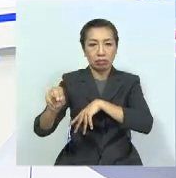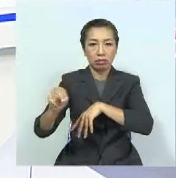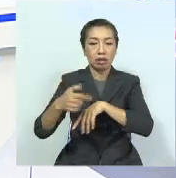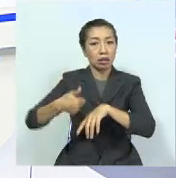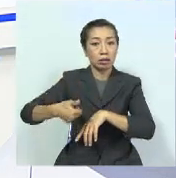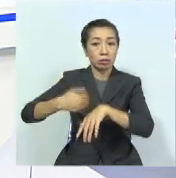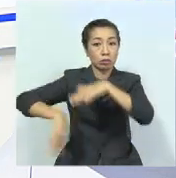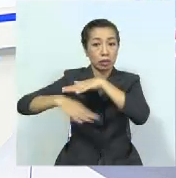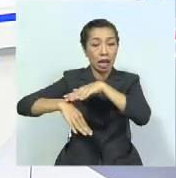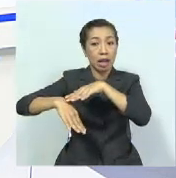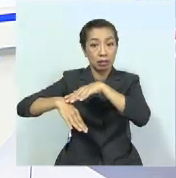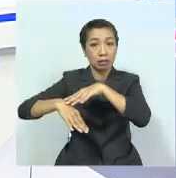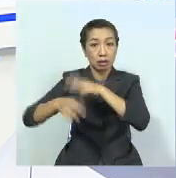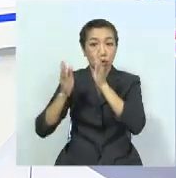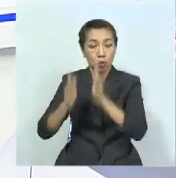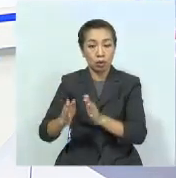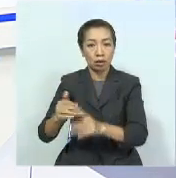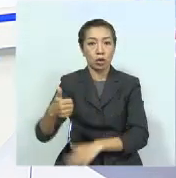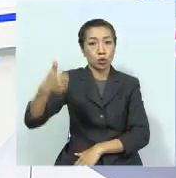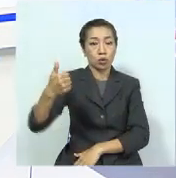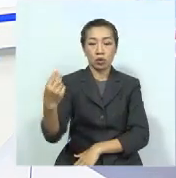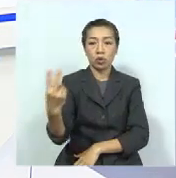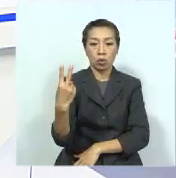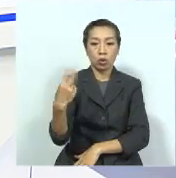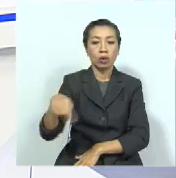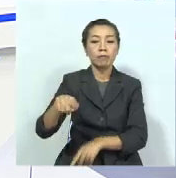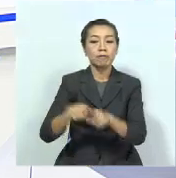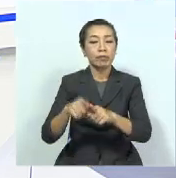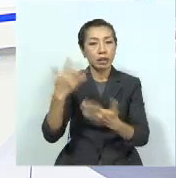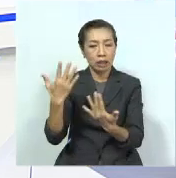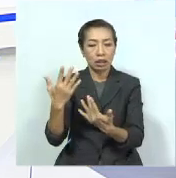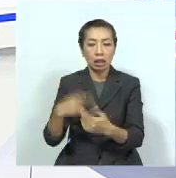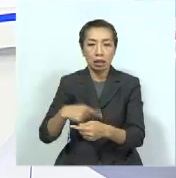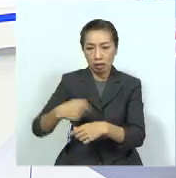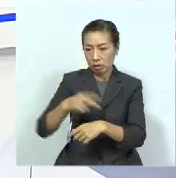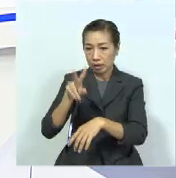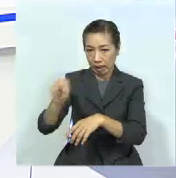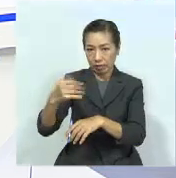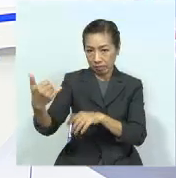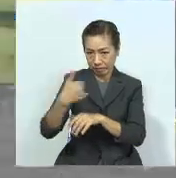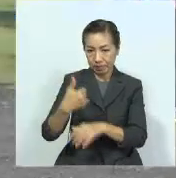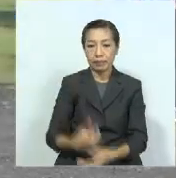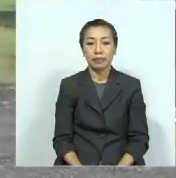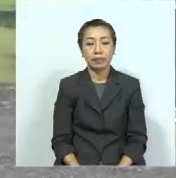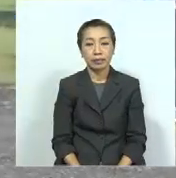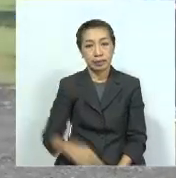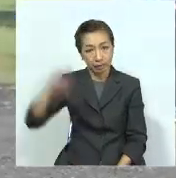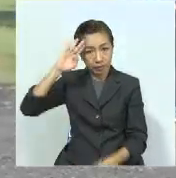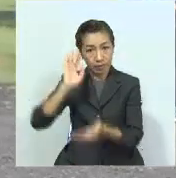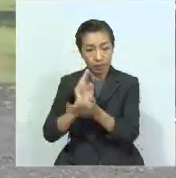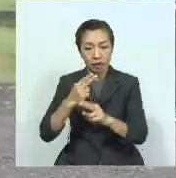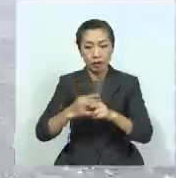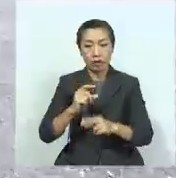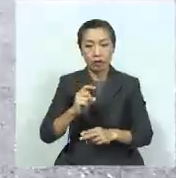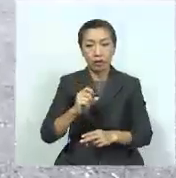แรกก็คือรองผู้บัญชาการตำรวจแห่งชาติและเขตรักษาพันธุ์สัตว์ป่าทุ่งใหญ่นเรศวรด้านตะวันตกค่ะพลตำรวจเอกศิวร